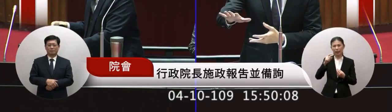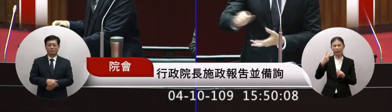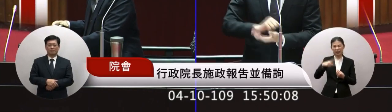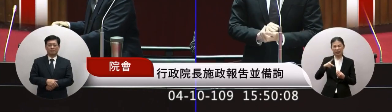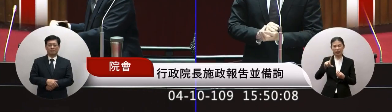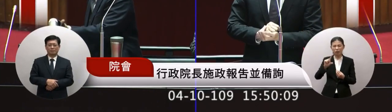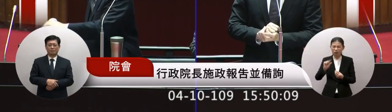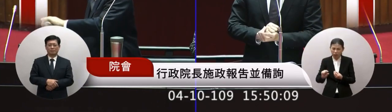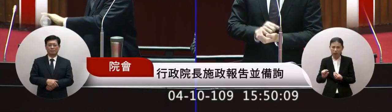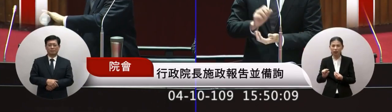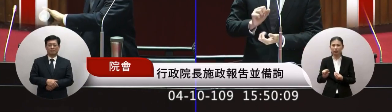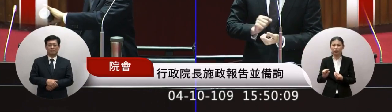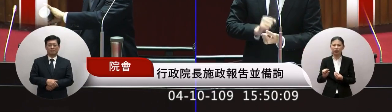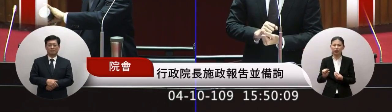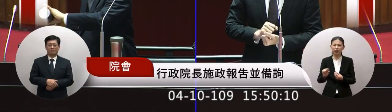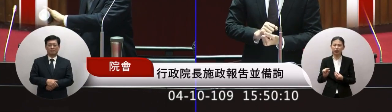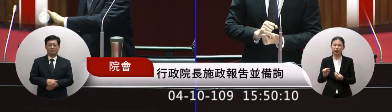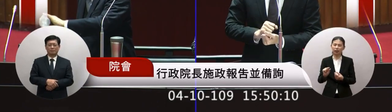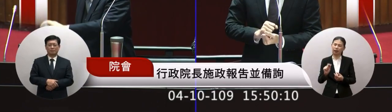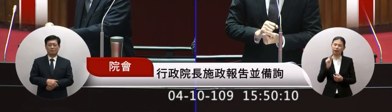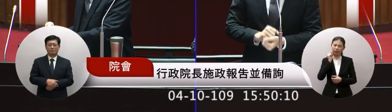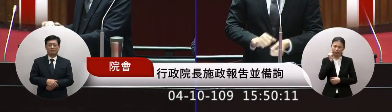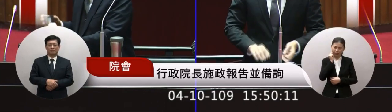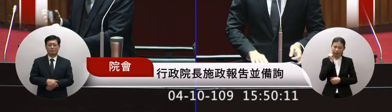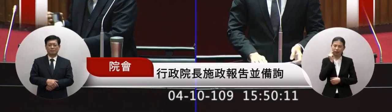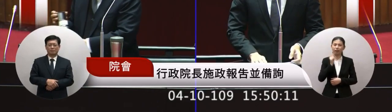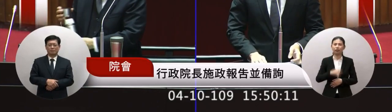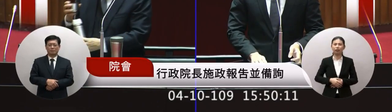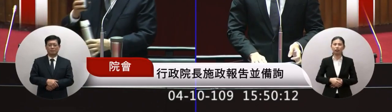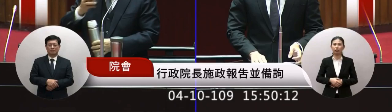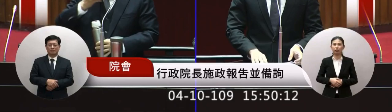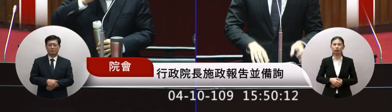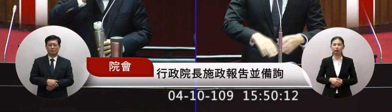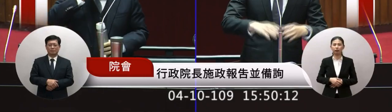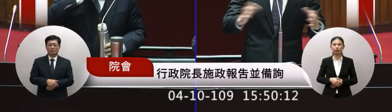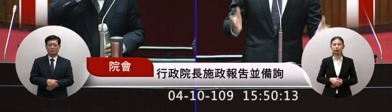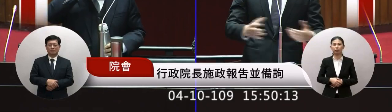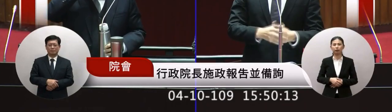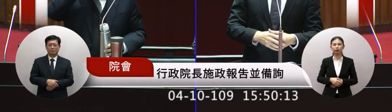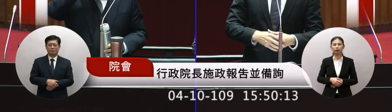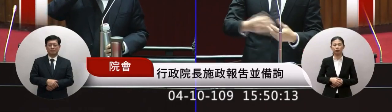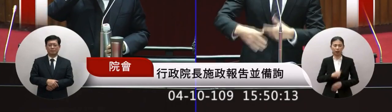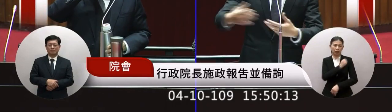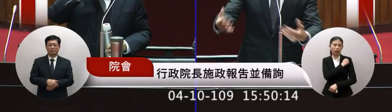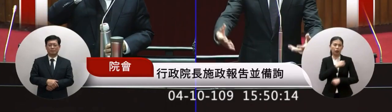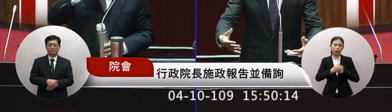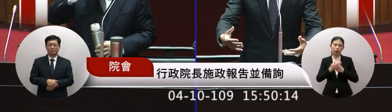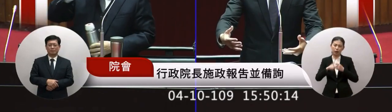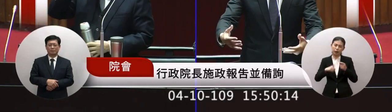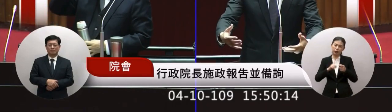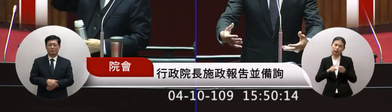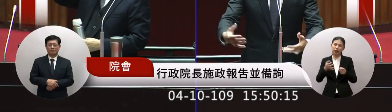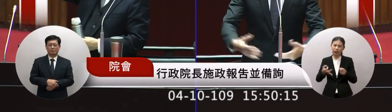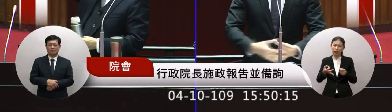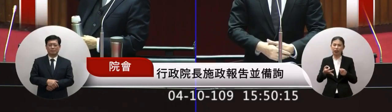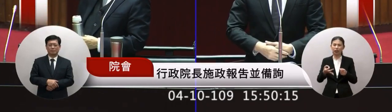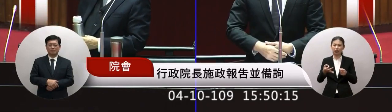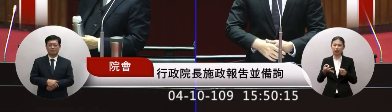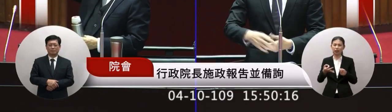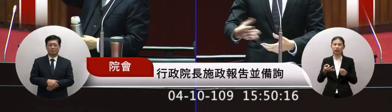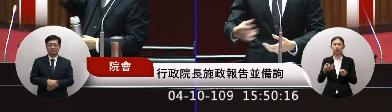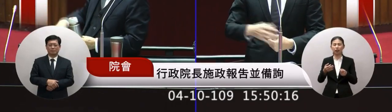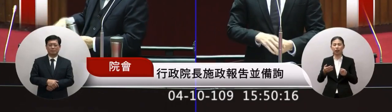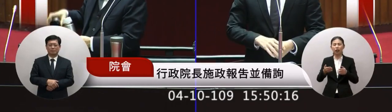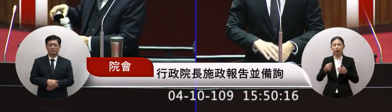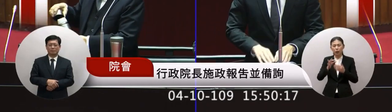嘞，这其实是较困难啦吼。所以讲，我知影讲这贵的这个劳保的年金，但是嘛袂当无改革啊，所以讲这其实